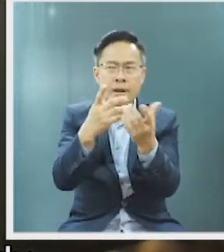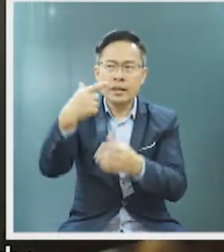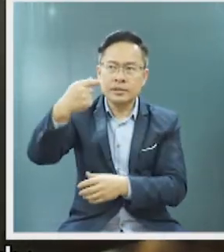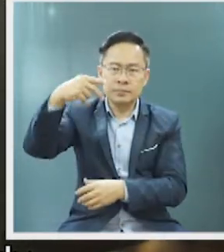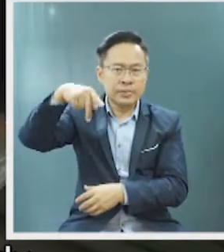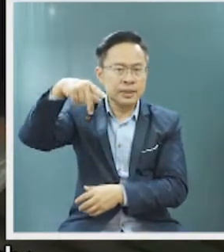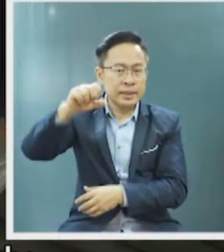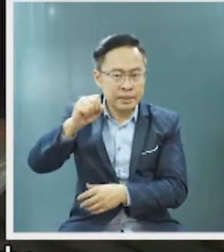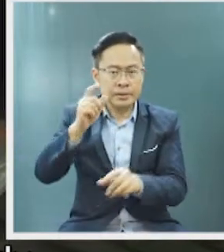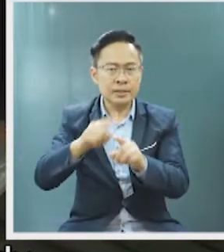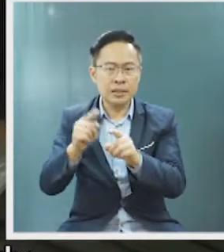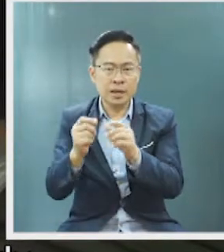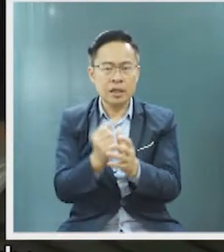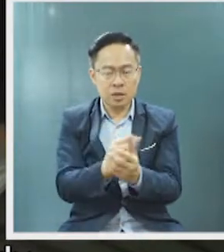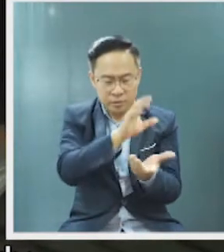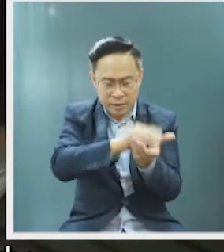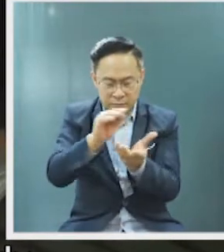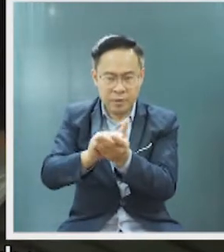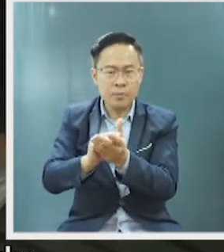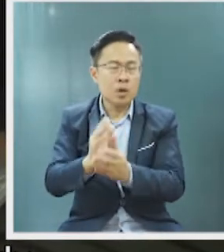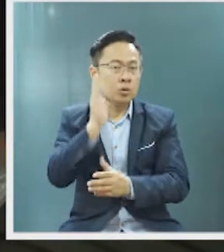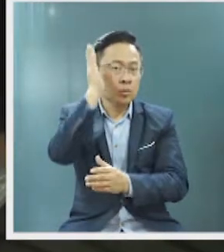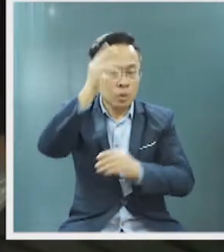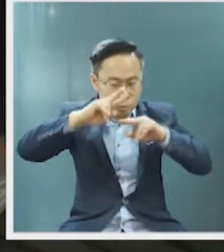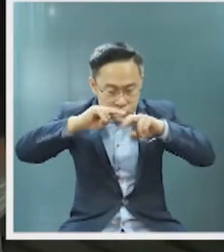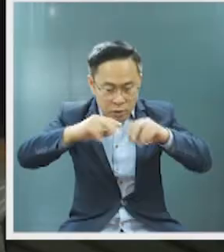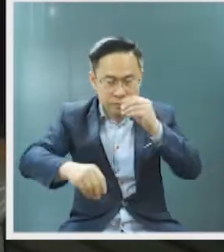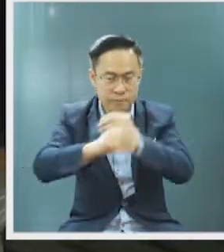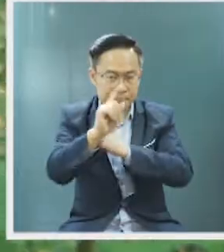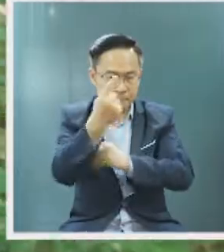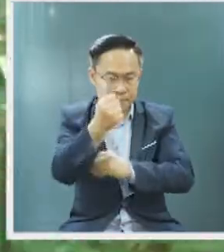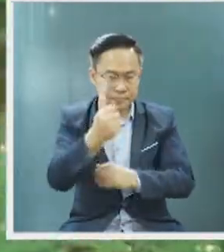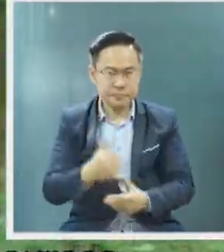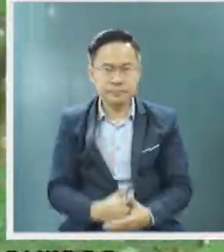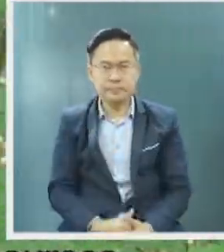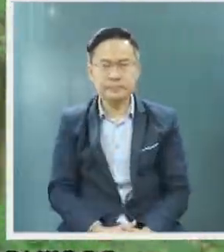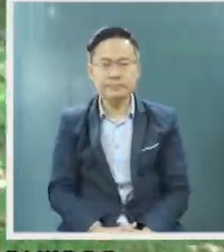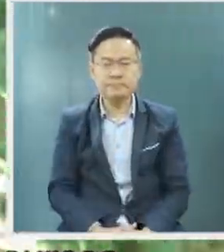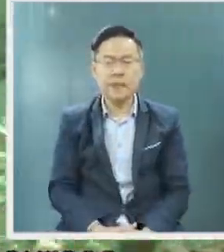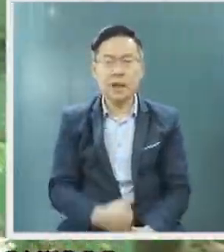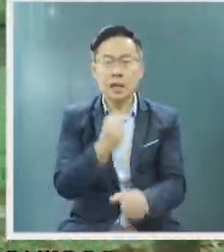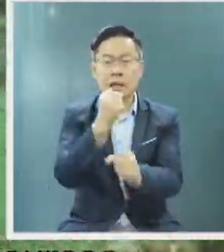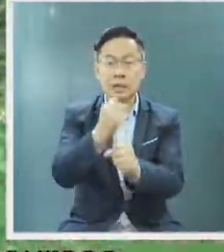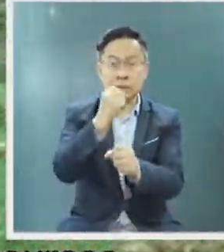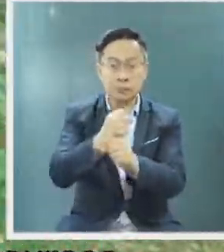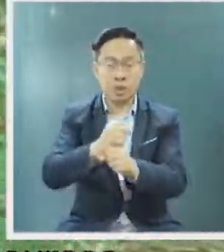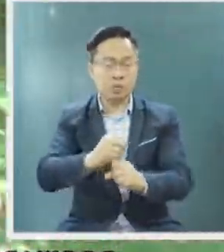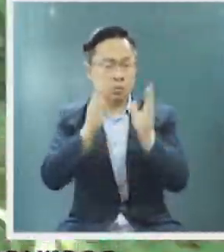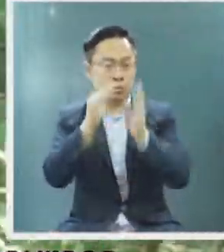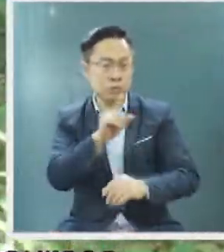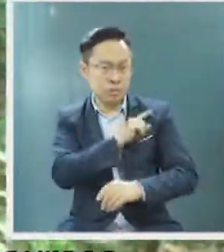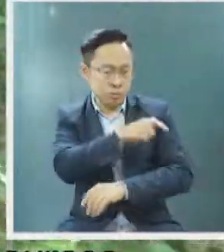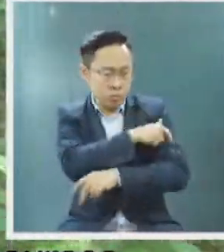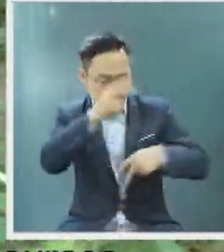ไปทำการศึกษาวิจัยต่อไปนะครับ แม้การลาดตระเวนเชิงคุณภ